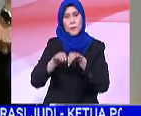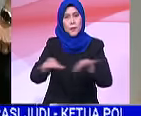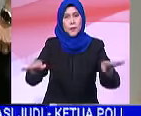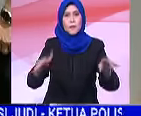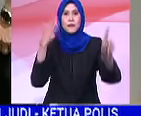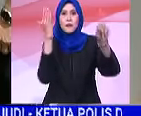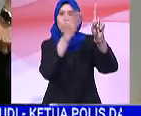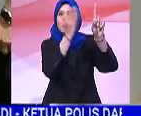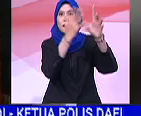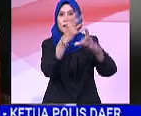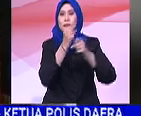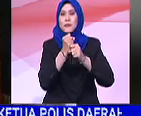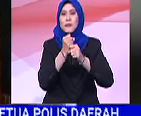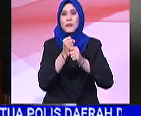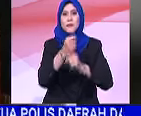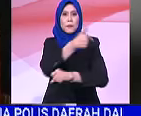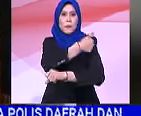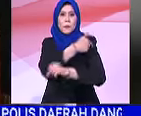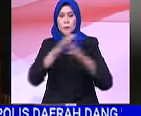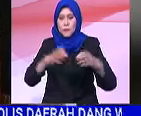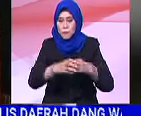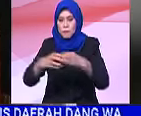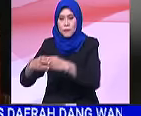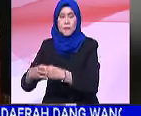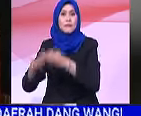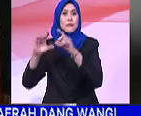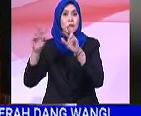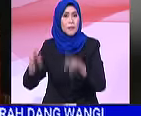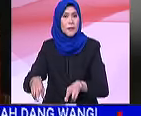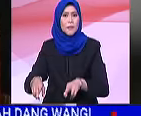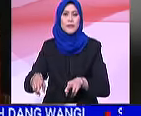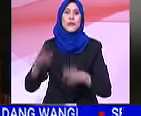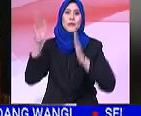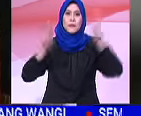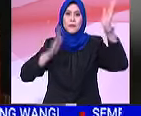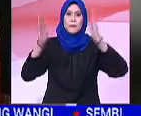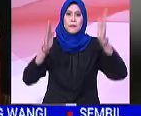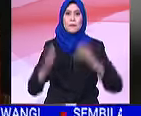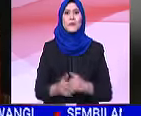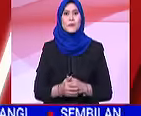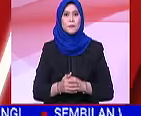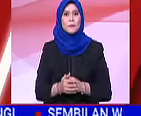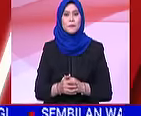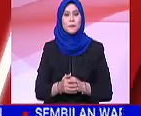dengan menyasarkan pencapaian keimunan kelompok dalam kalangan rakyat di negara ini.